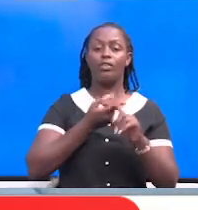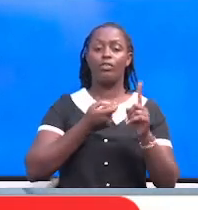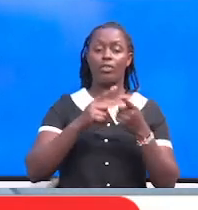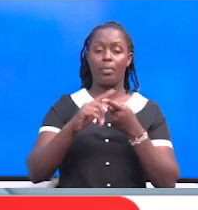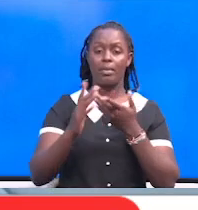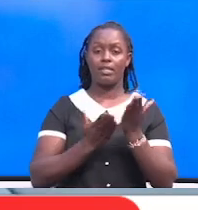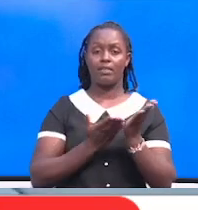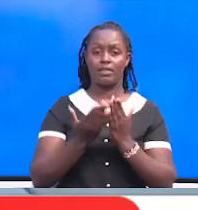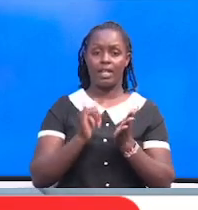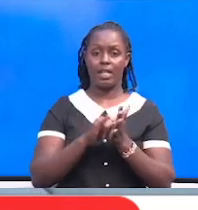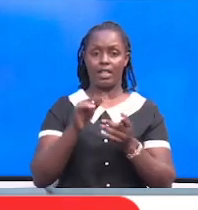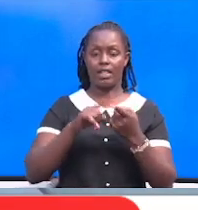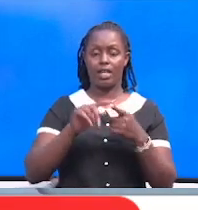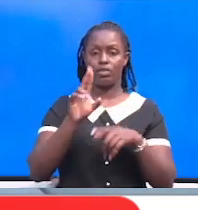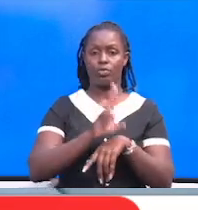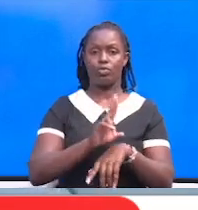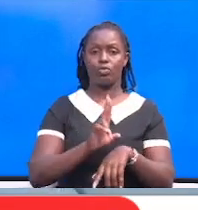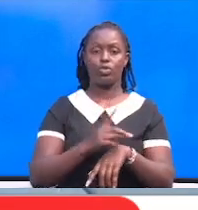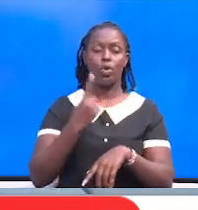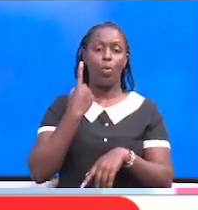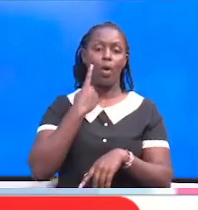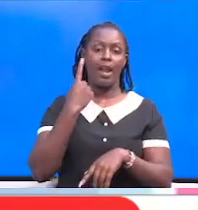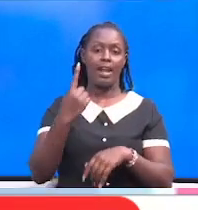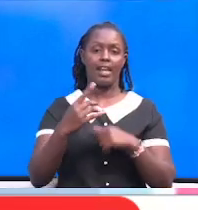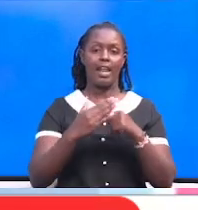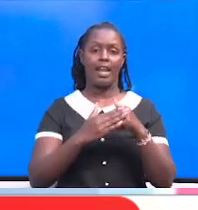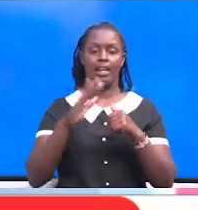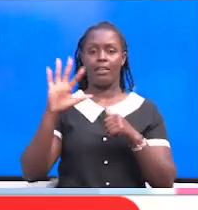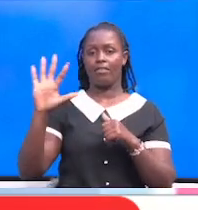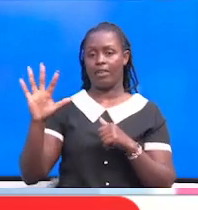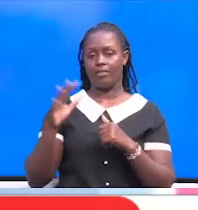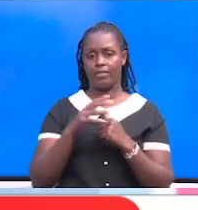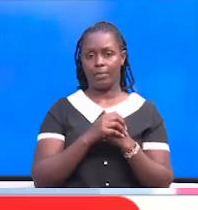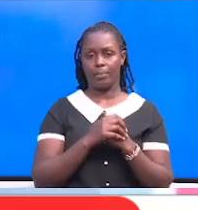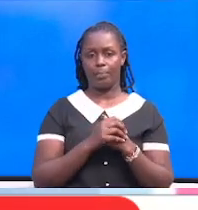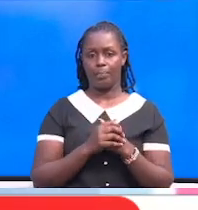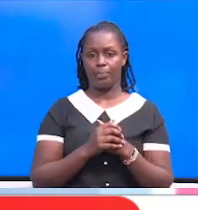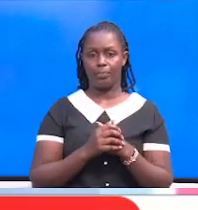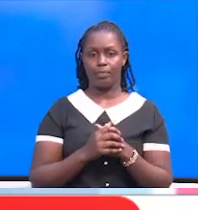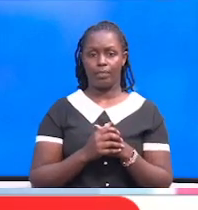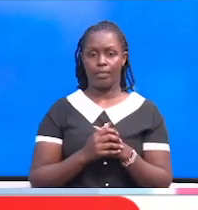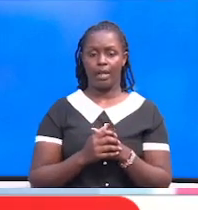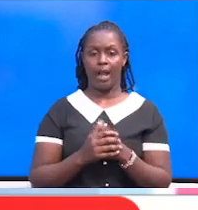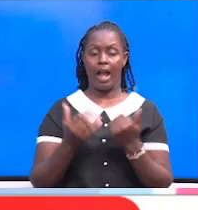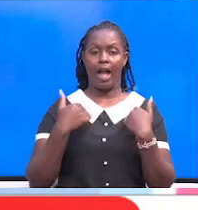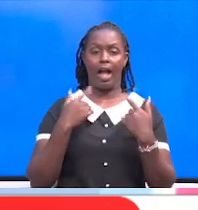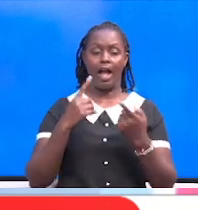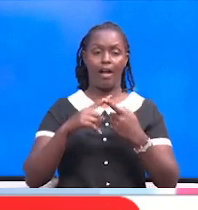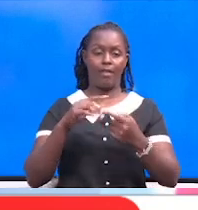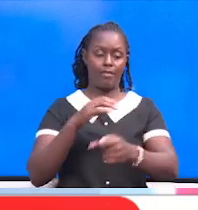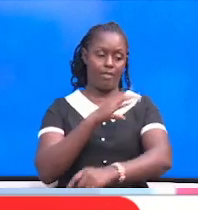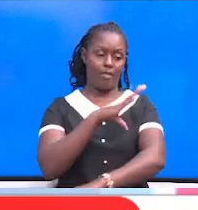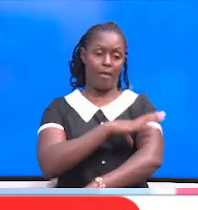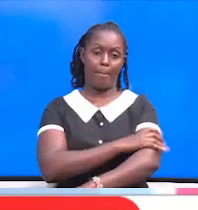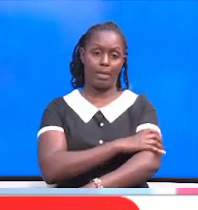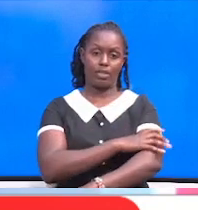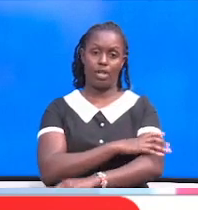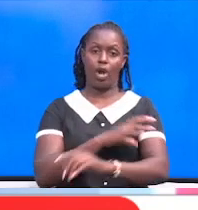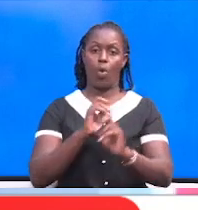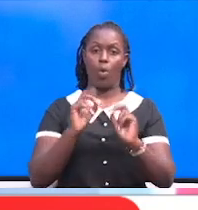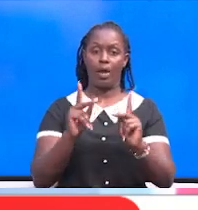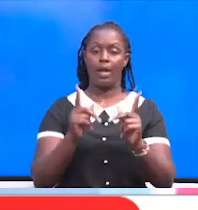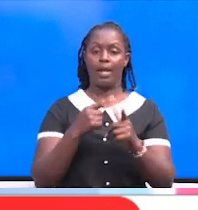shilingi 195 tu. Pima vile mwili yangu, presha, anaona ni sawa. Tena